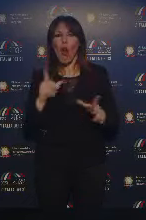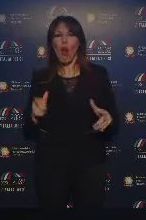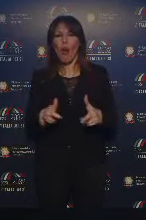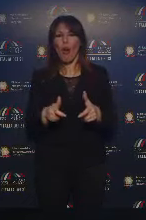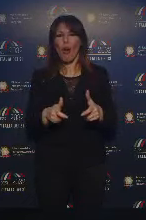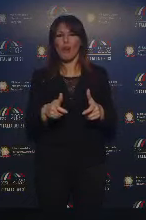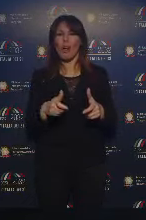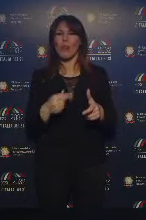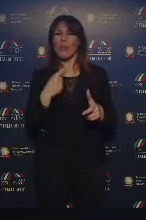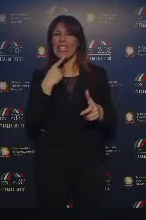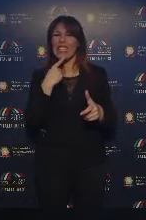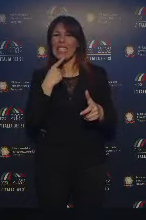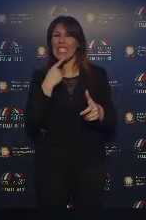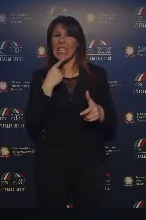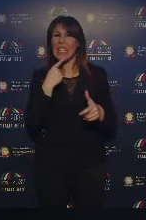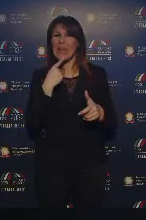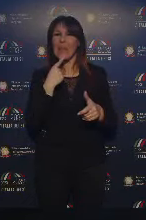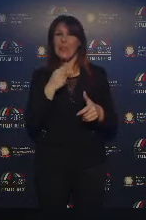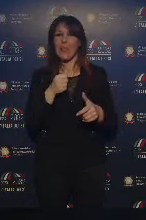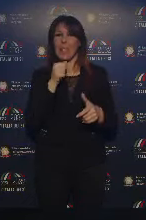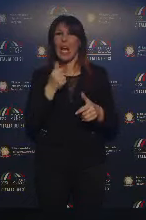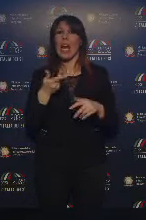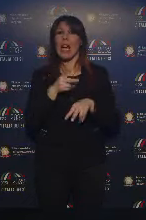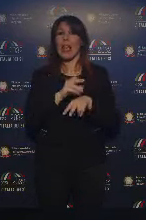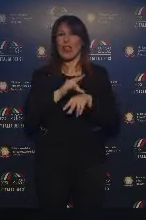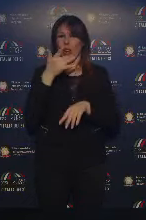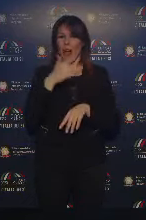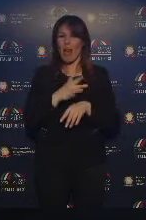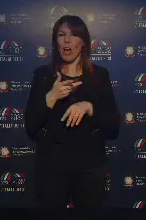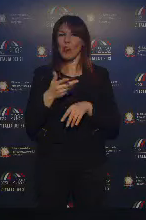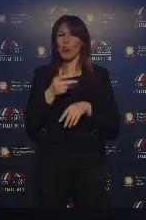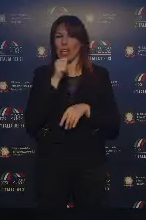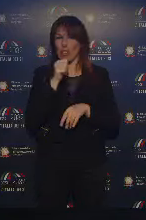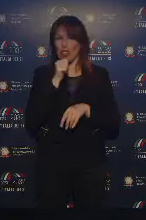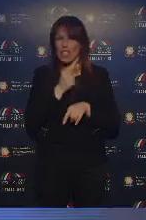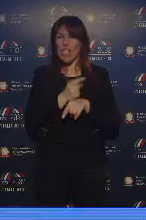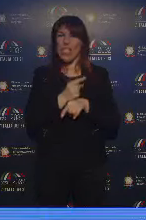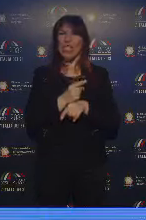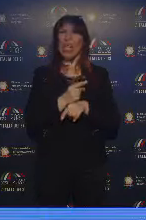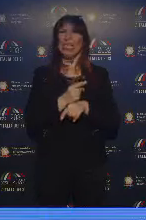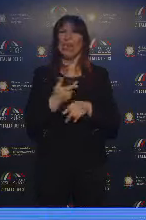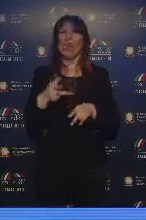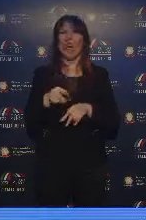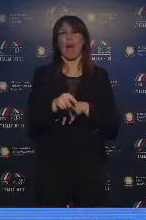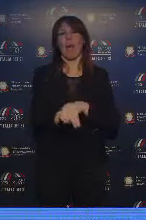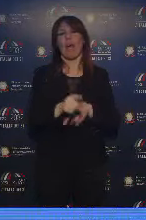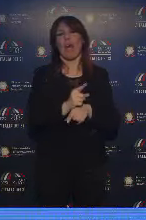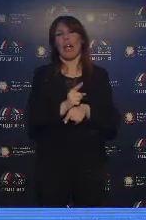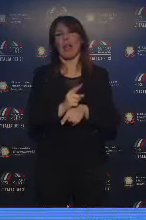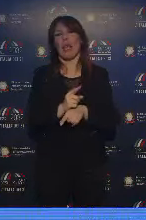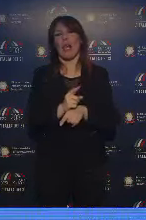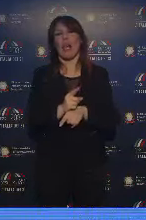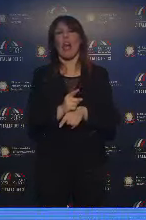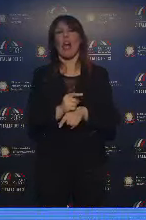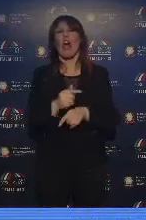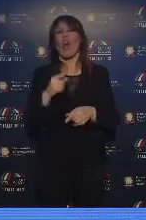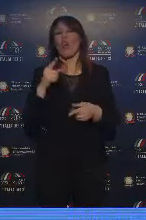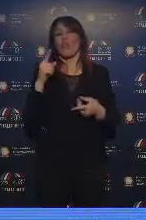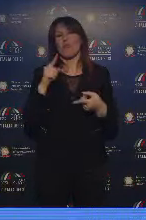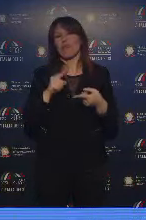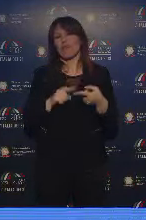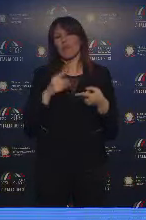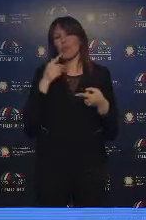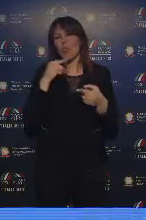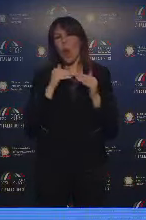i recidivi con l'eccesso di alcol non abbiamo toccato Le soglie di di consumo alcolico perché vanno bene